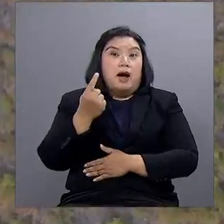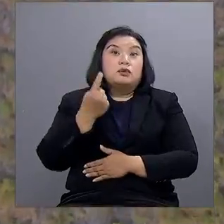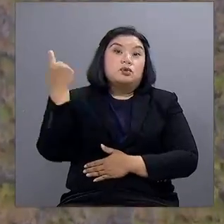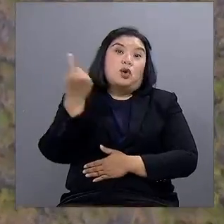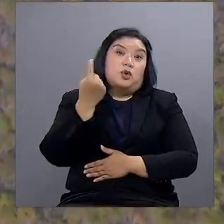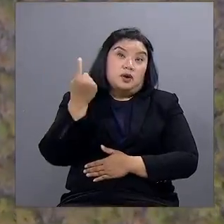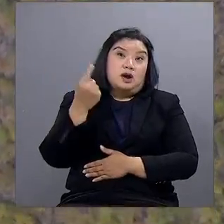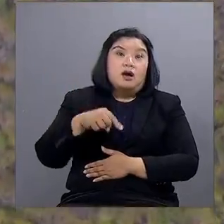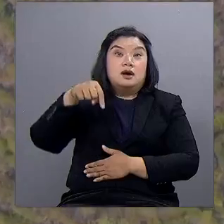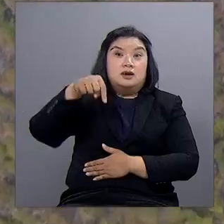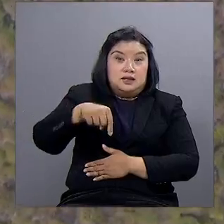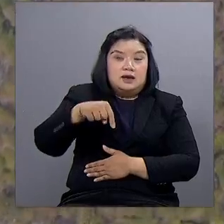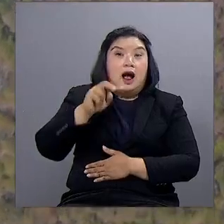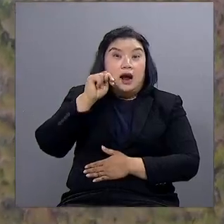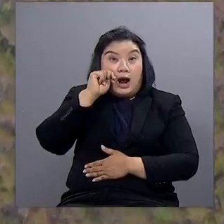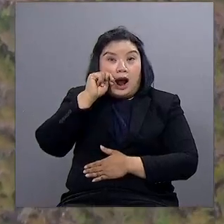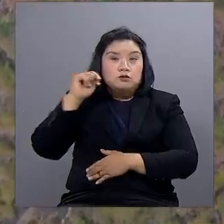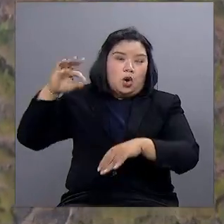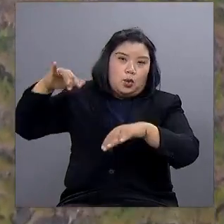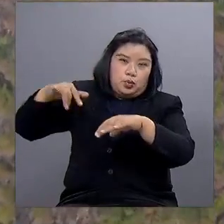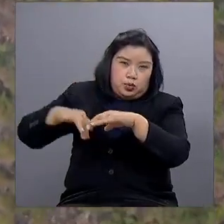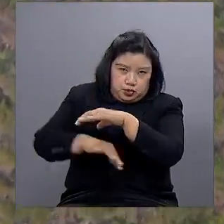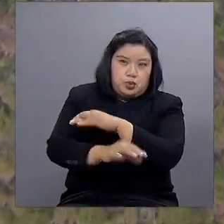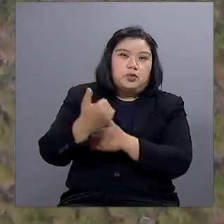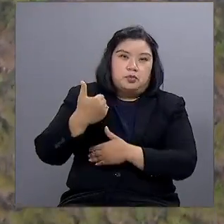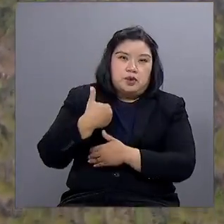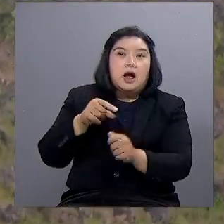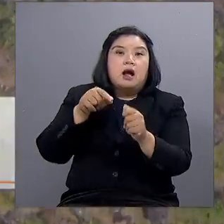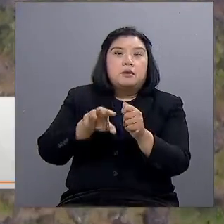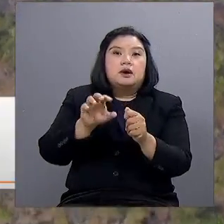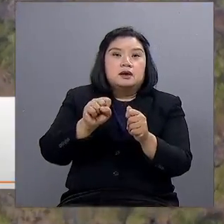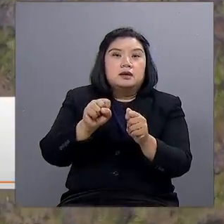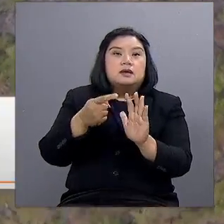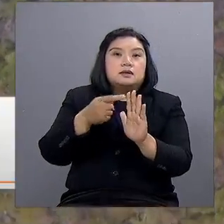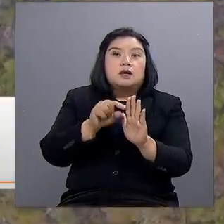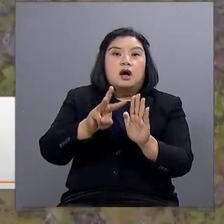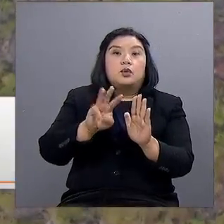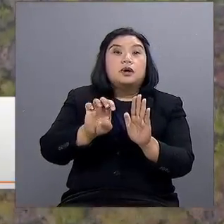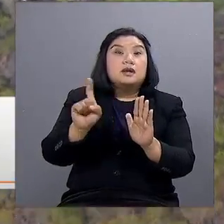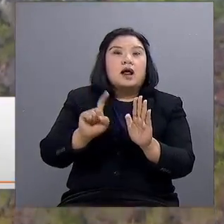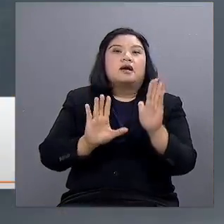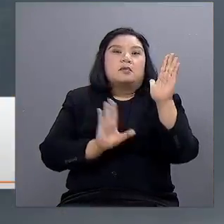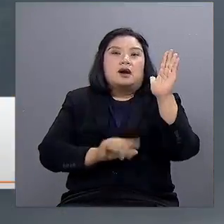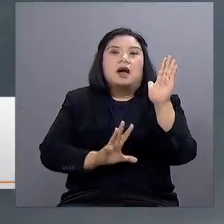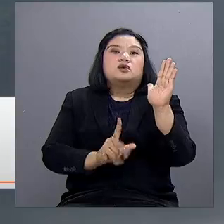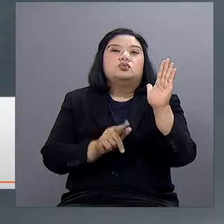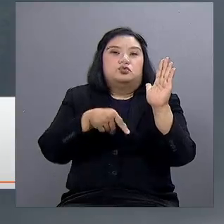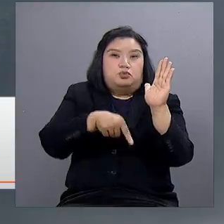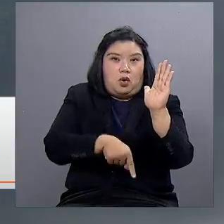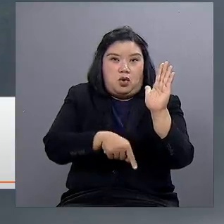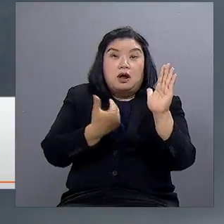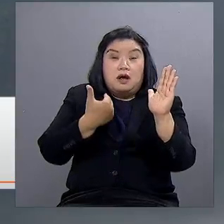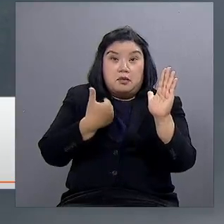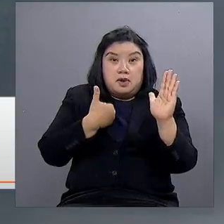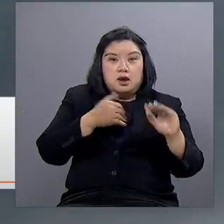านน้ำลอดตำบลทุ่งระยะอำเภอสวีจังหวัดชุมพรค่ะที่นี่เนี่ยมีจุดเด่นเป็นหุบเหวอยู่ท่ามกลางขุนเข